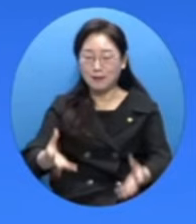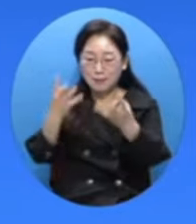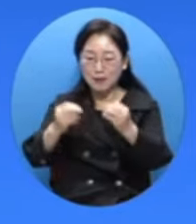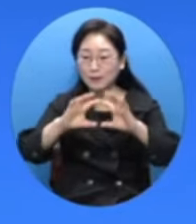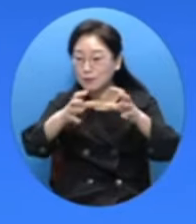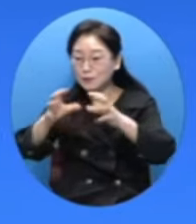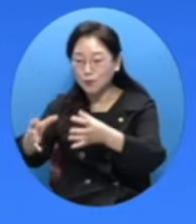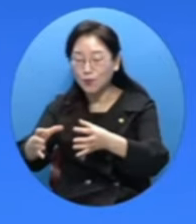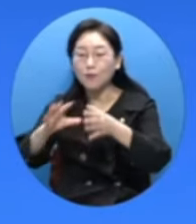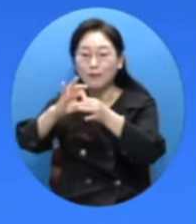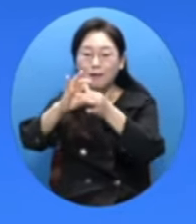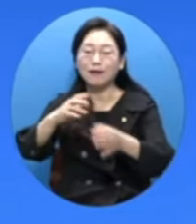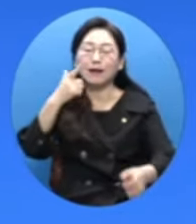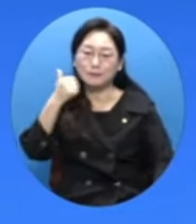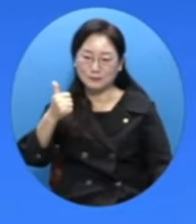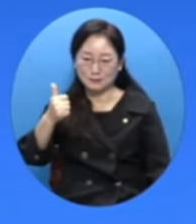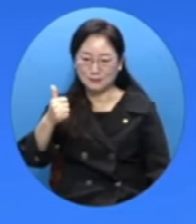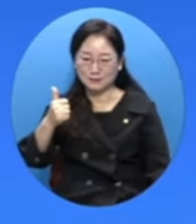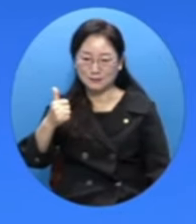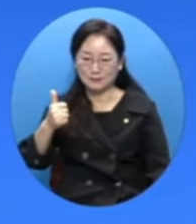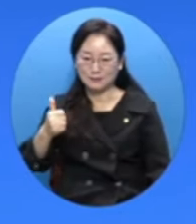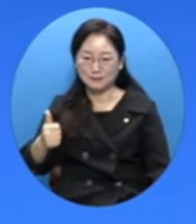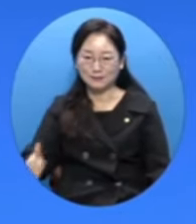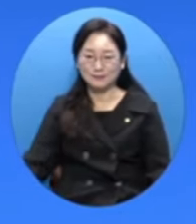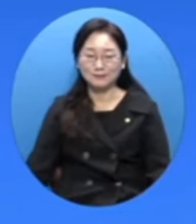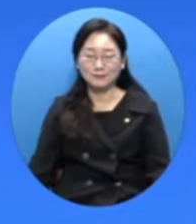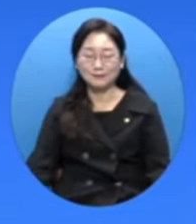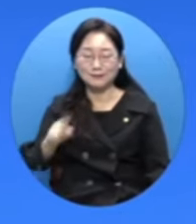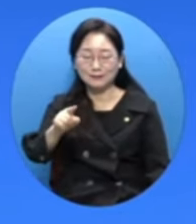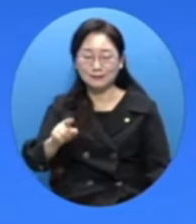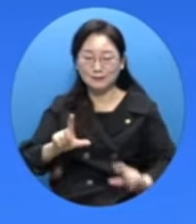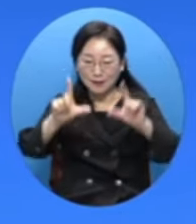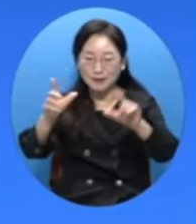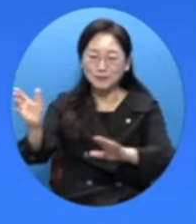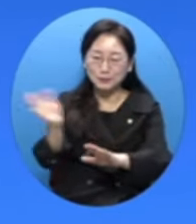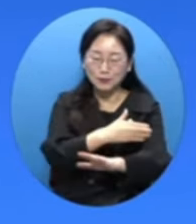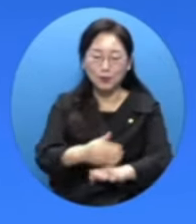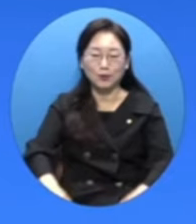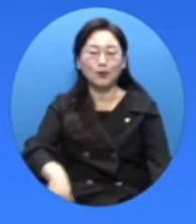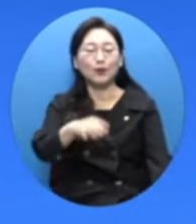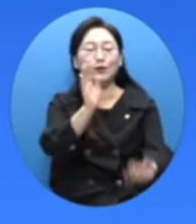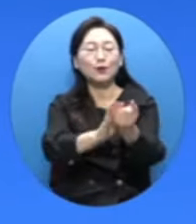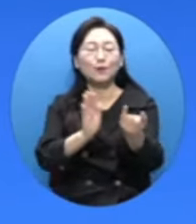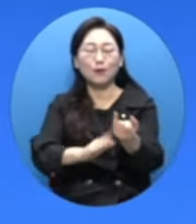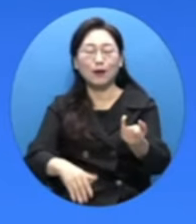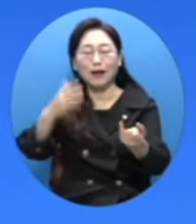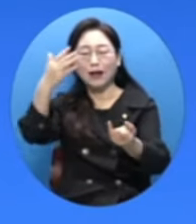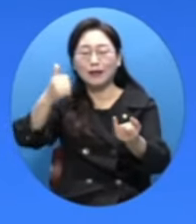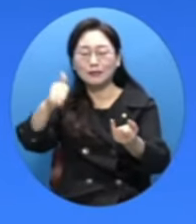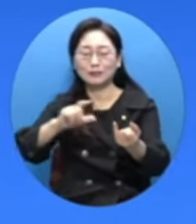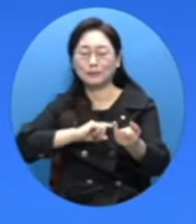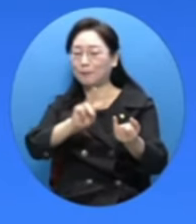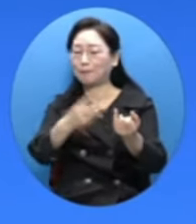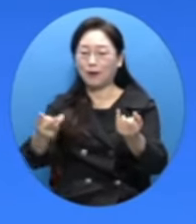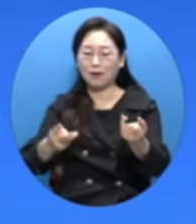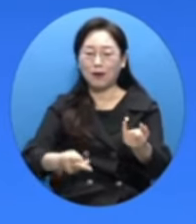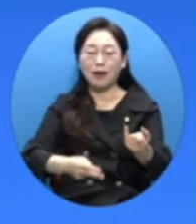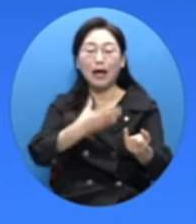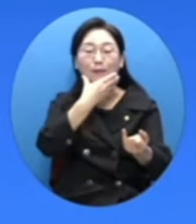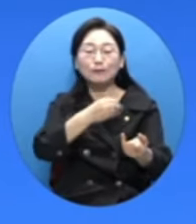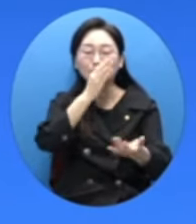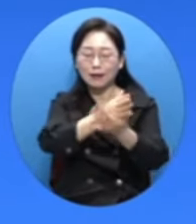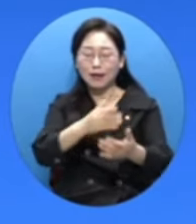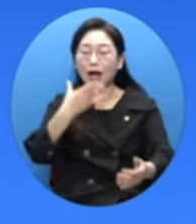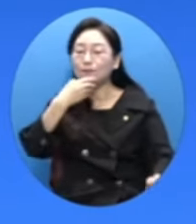아버지. 그래서 이름을 그날부터 여보 하나님 내 이름 바꿔줬어. 근데 앞으로 날 아브라함이라고